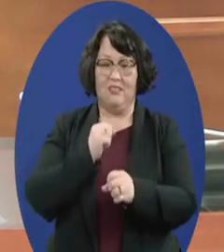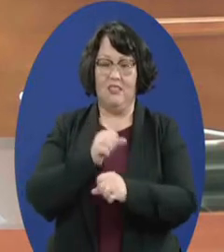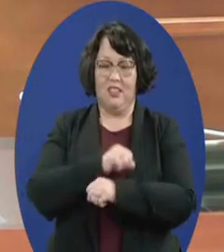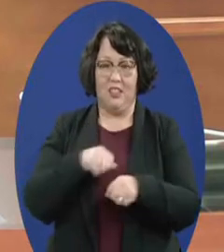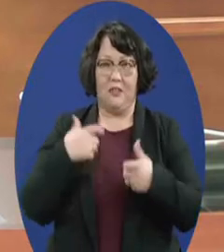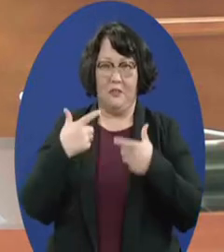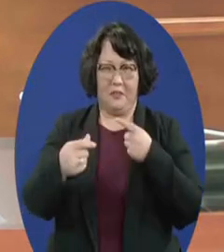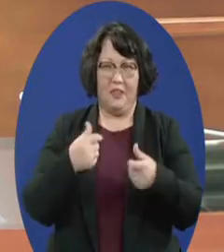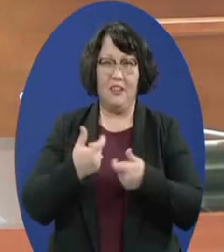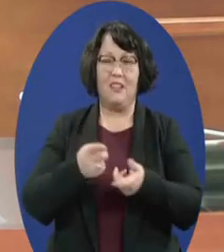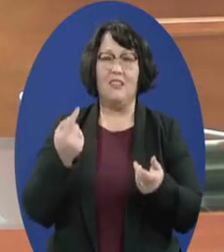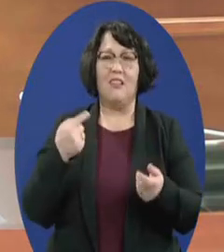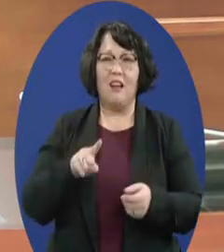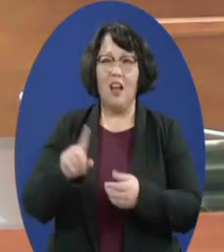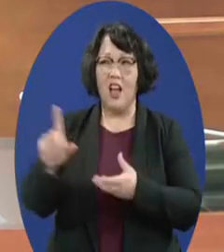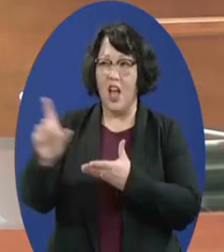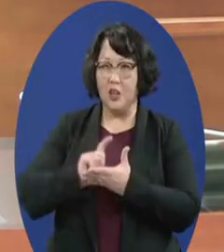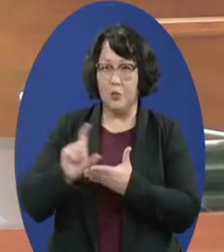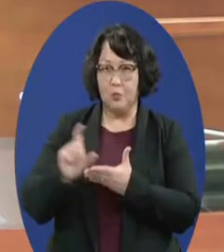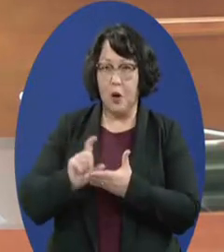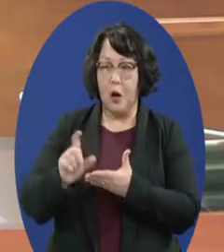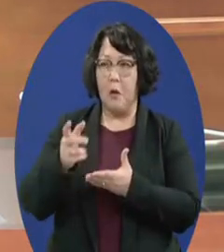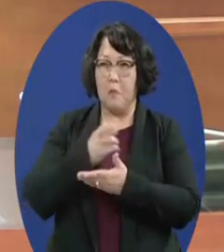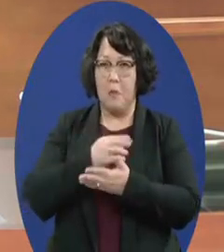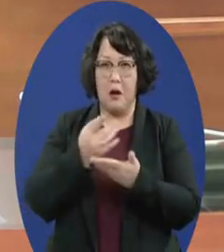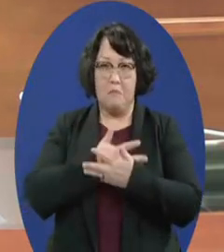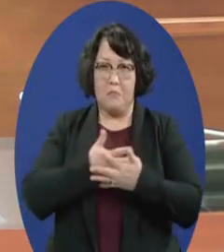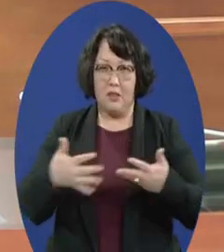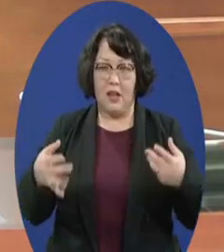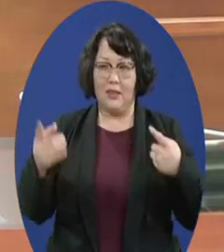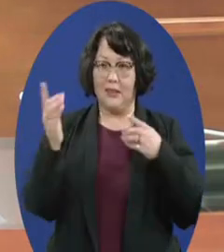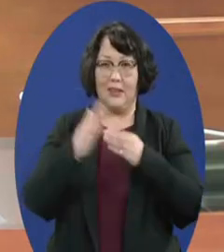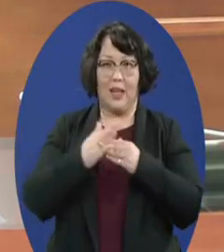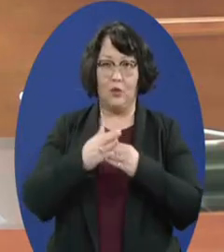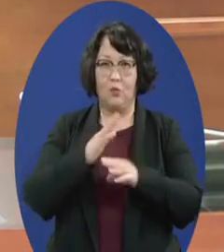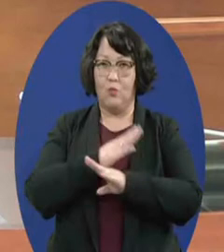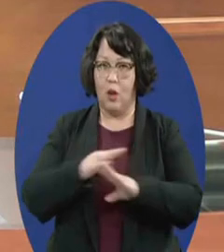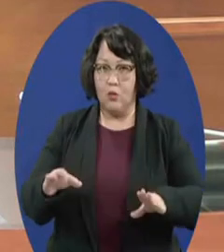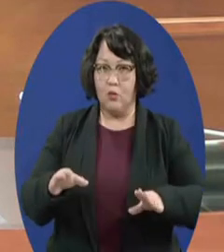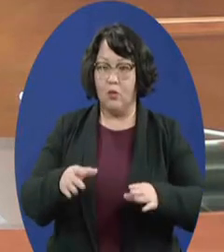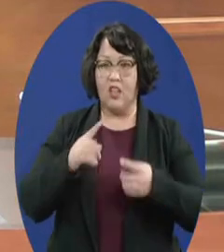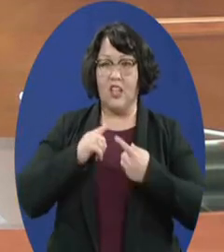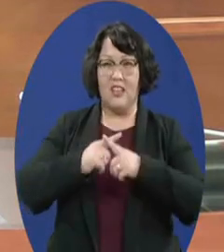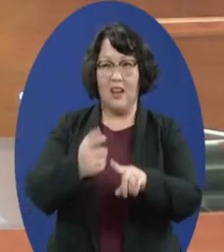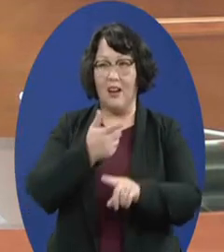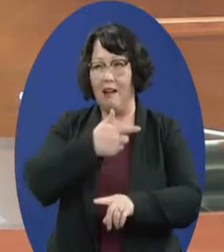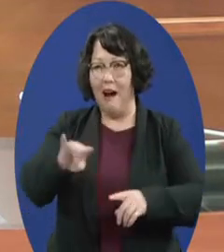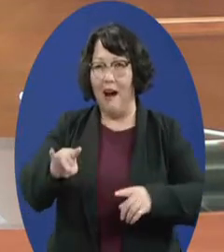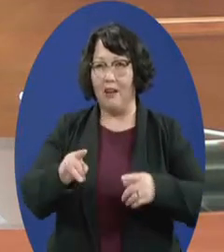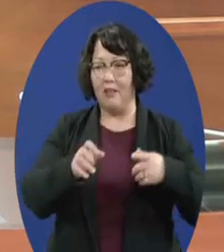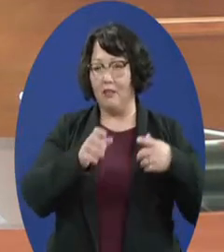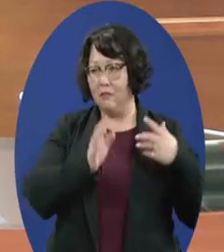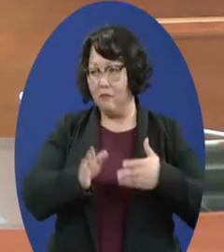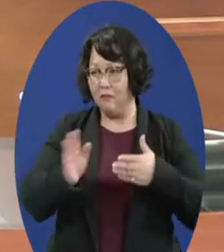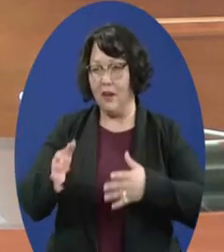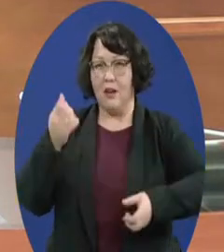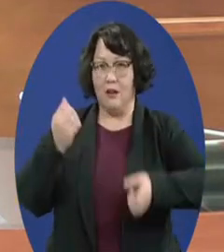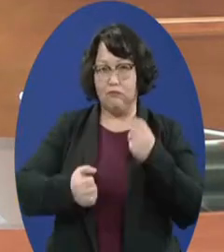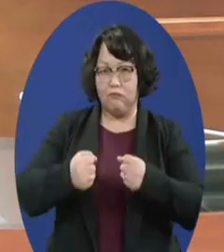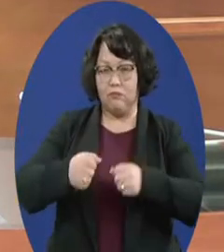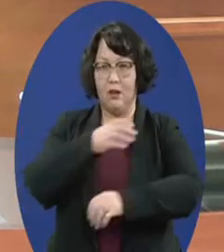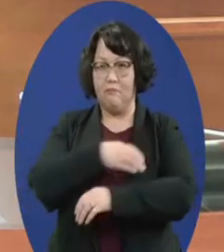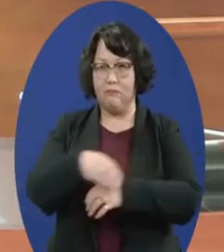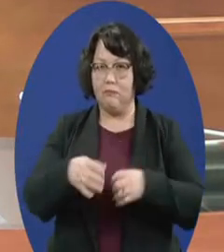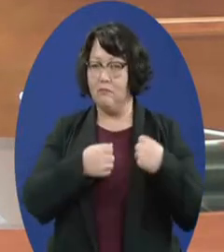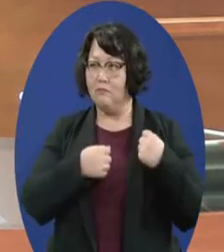гэвэл одоо экспортын бараа бүтээгдэхүүний тасралтгүй үйл ажиллагаа хамгийн чухал манай төсвийн одоо чухал эсхийг